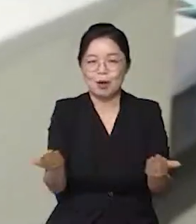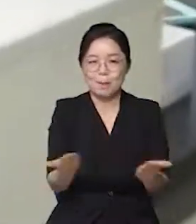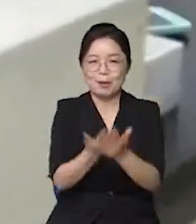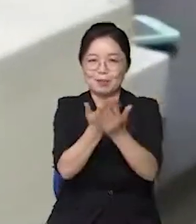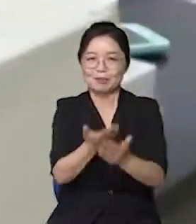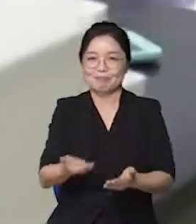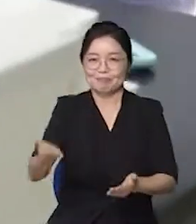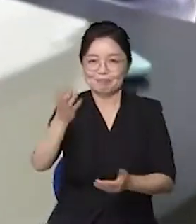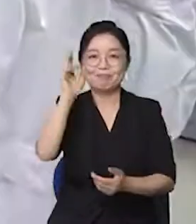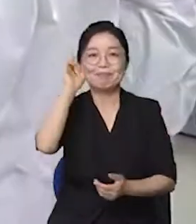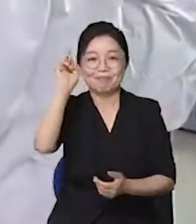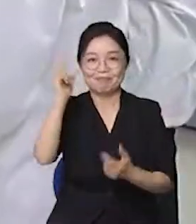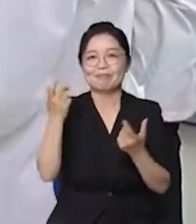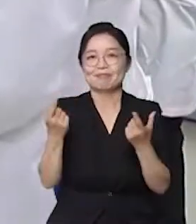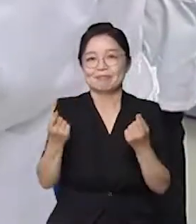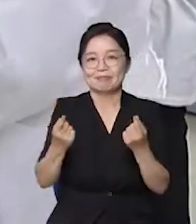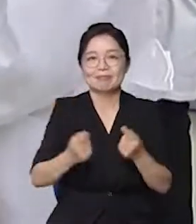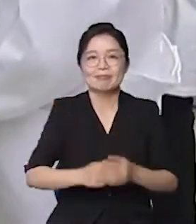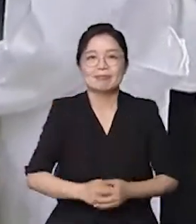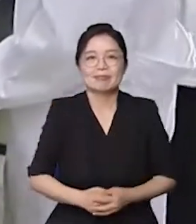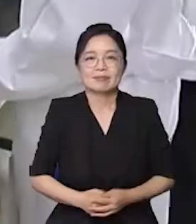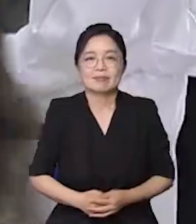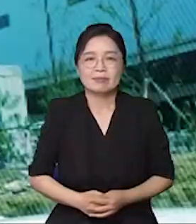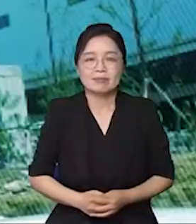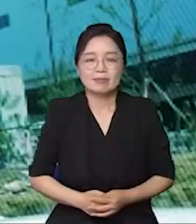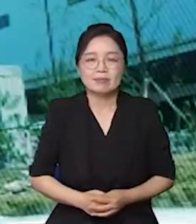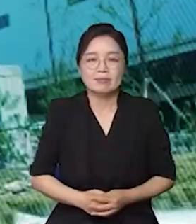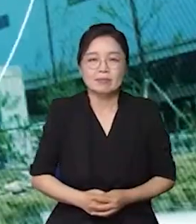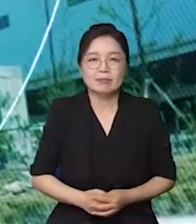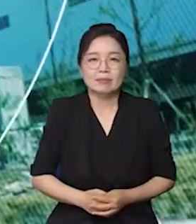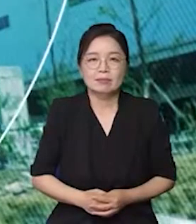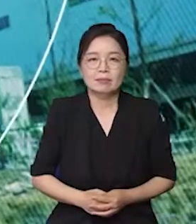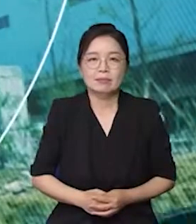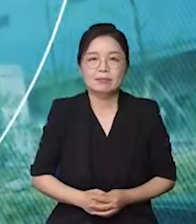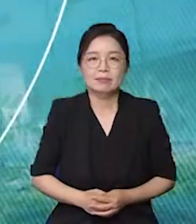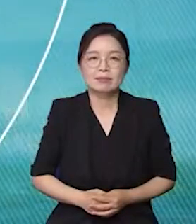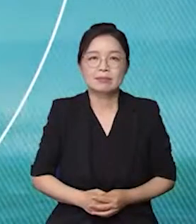시작했습니다. KBC 이동근입니다.